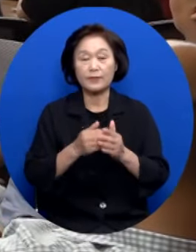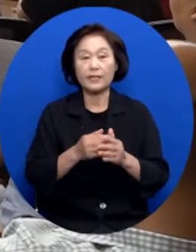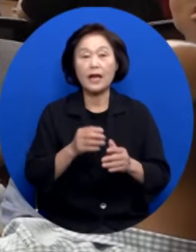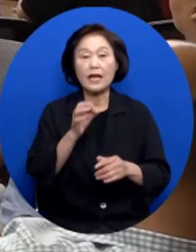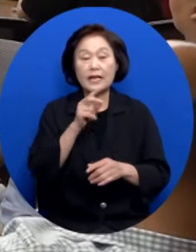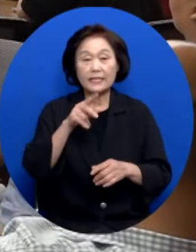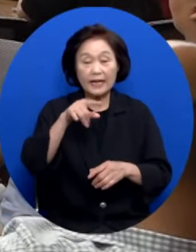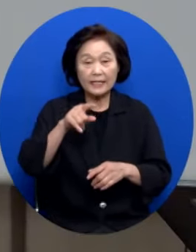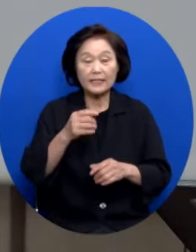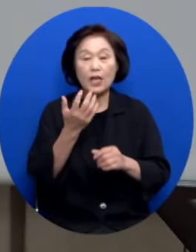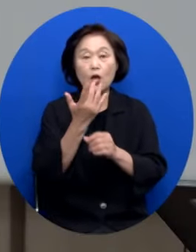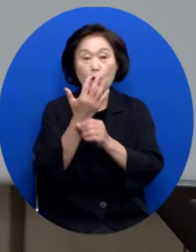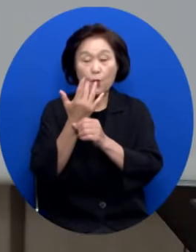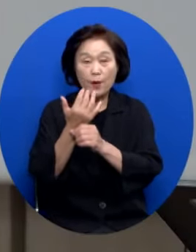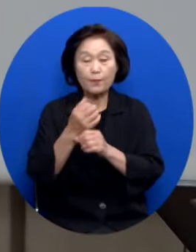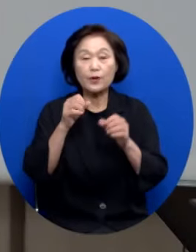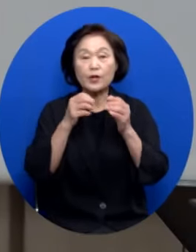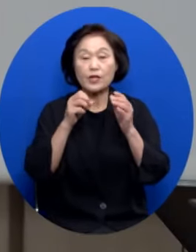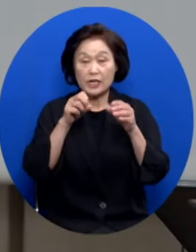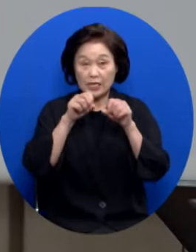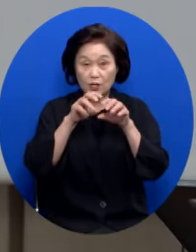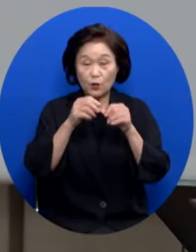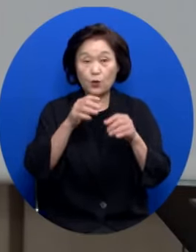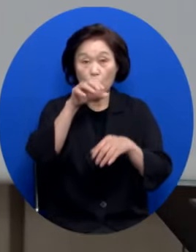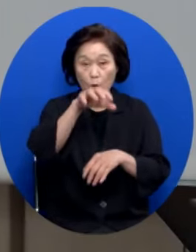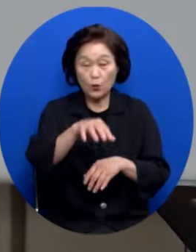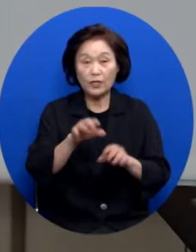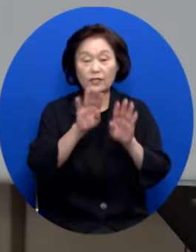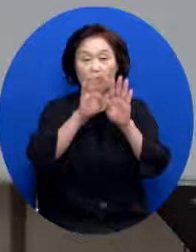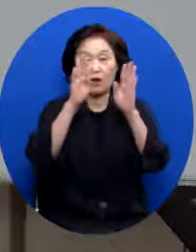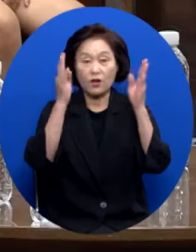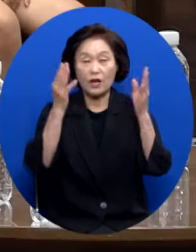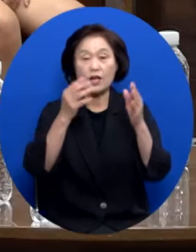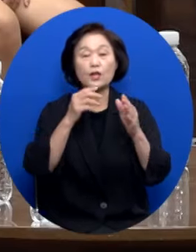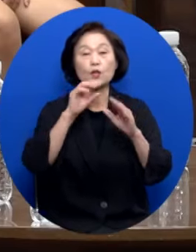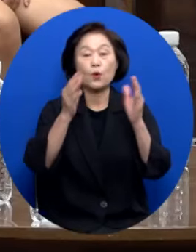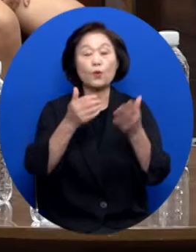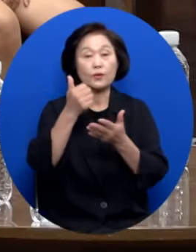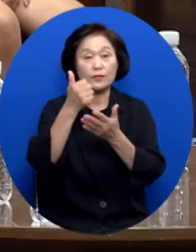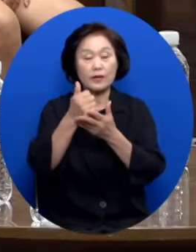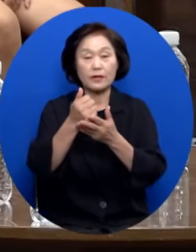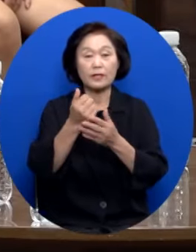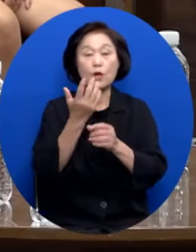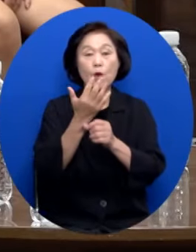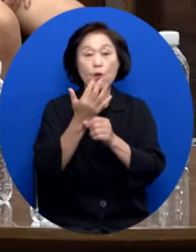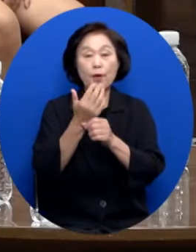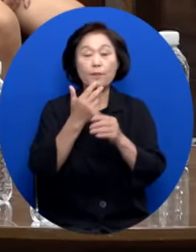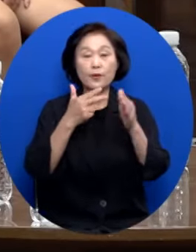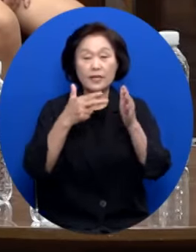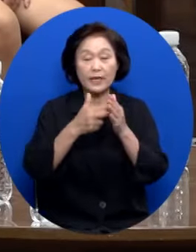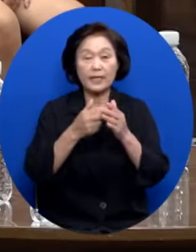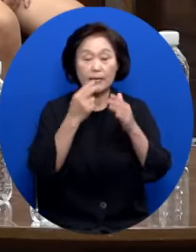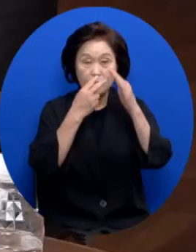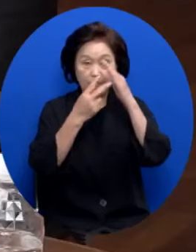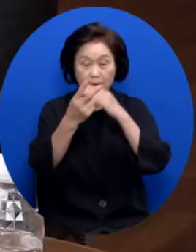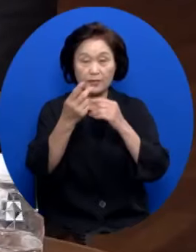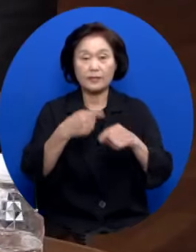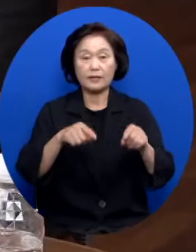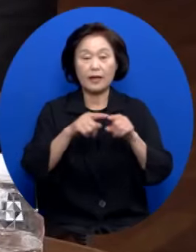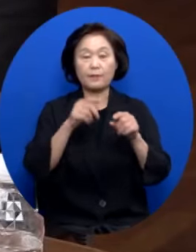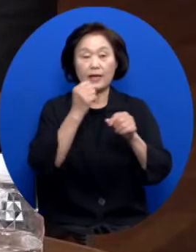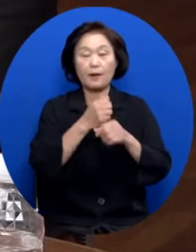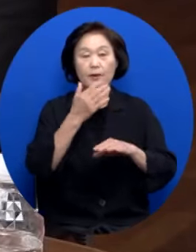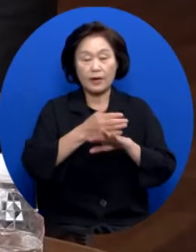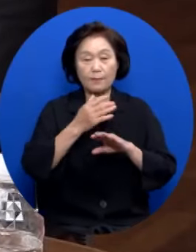횃불 선교센터에서 열린 개회식에서 횃불재단 유승현 원장은 횃불재단의 비전을 나누고 감사와 환영의